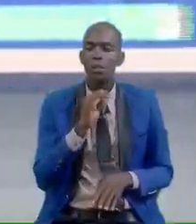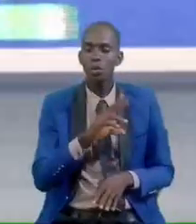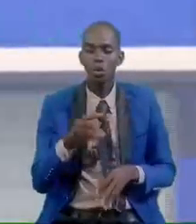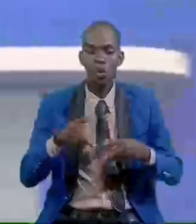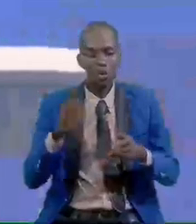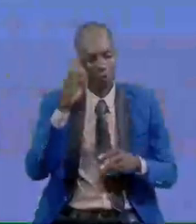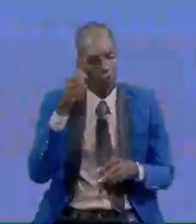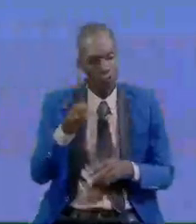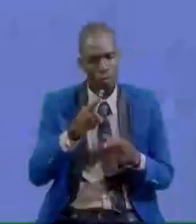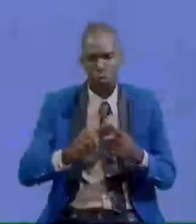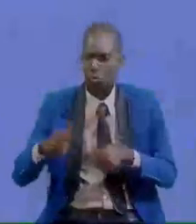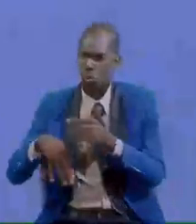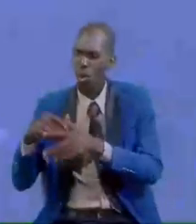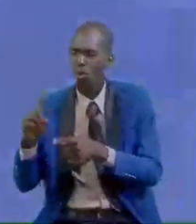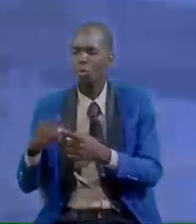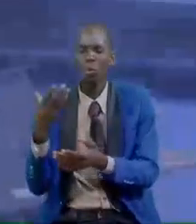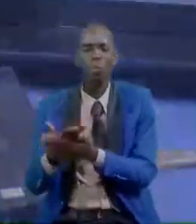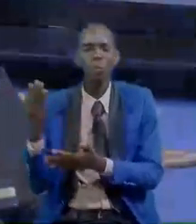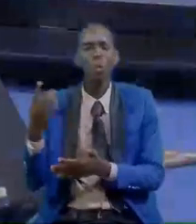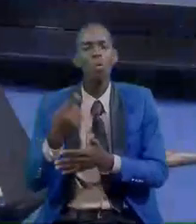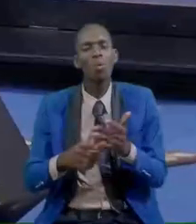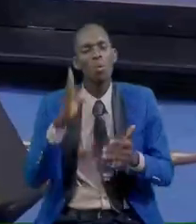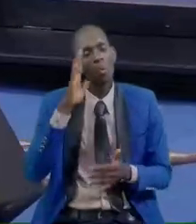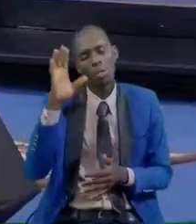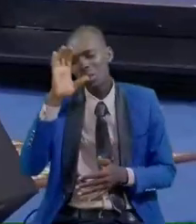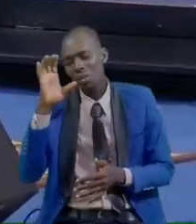pas sortir pour acheter quoi que ce soit. Qu'est-ce qu'ils allaient chercher?